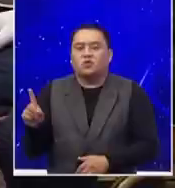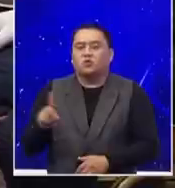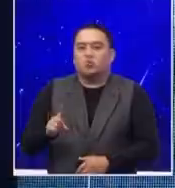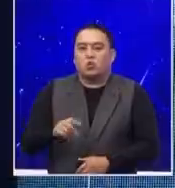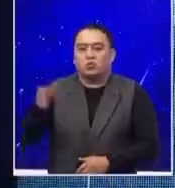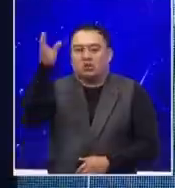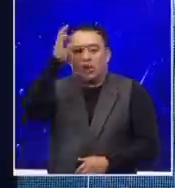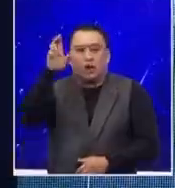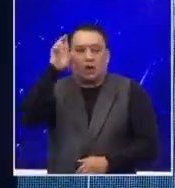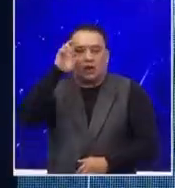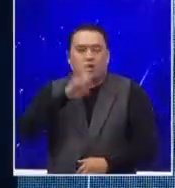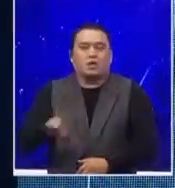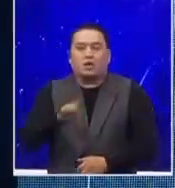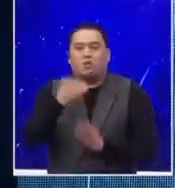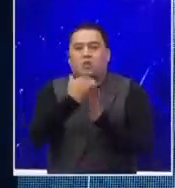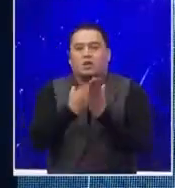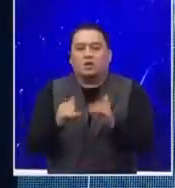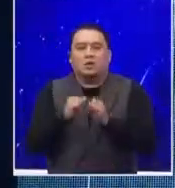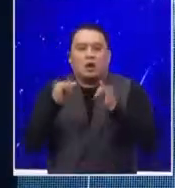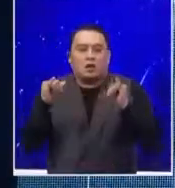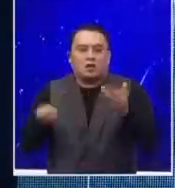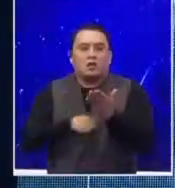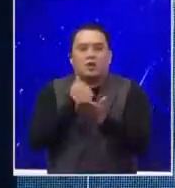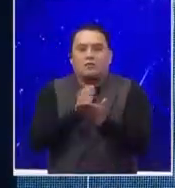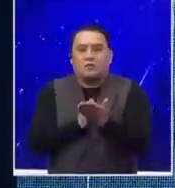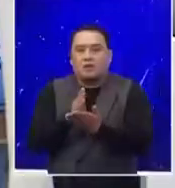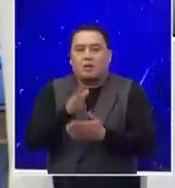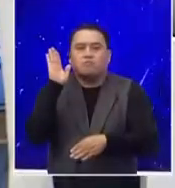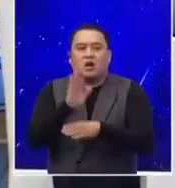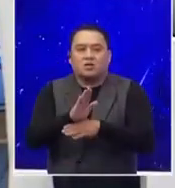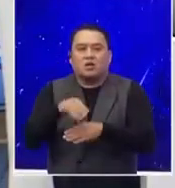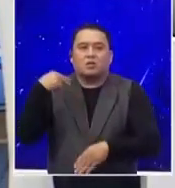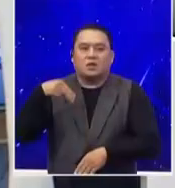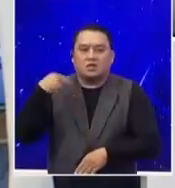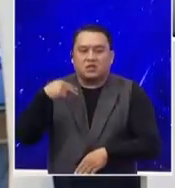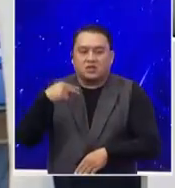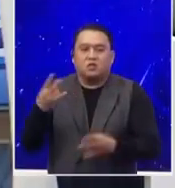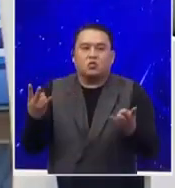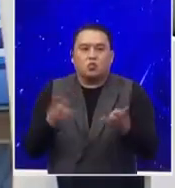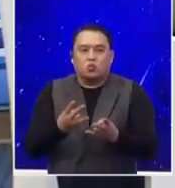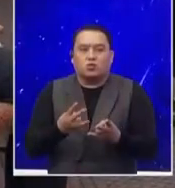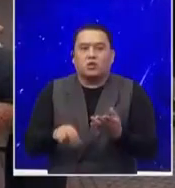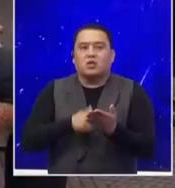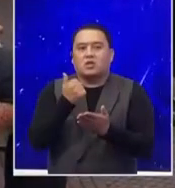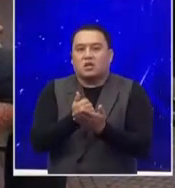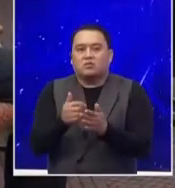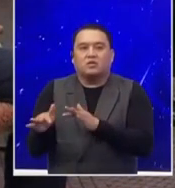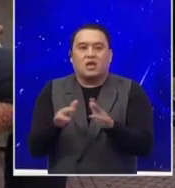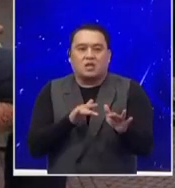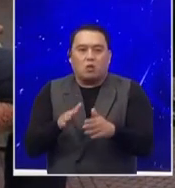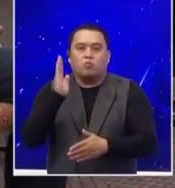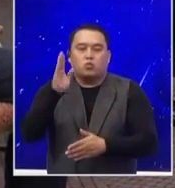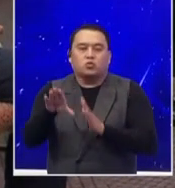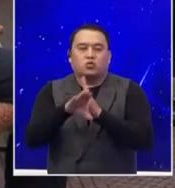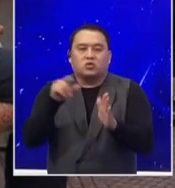знания государственных и региональных программ развития и основных направлений ежегодных посланий президента страны должны стать основой деятельности